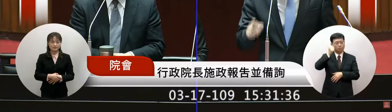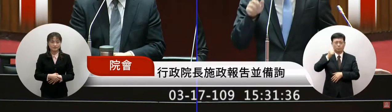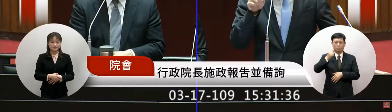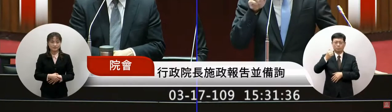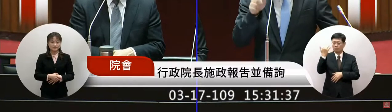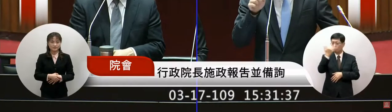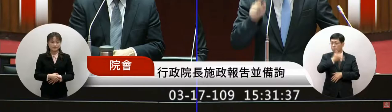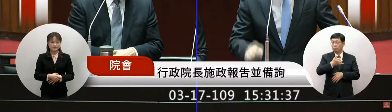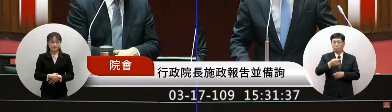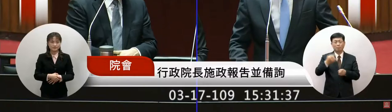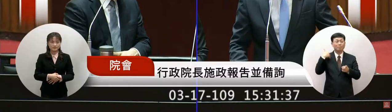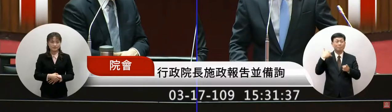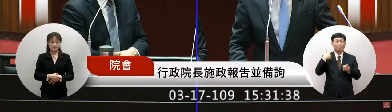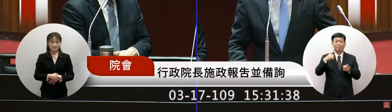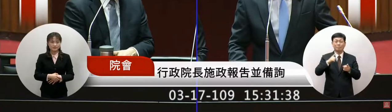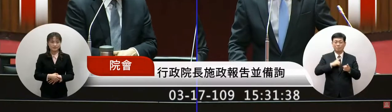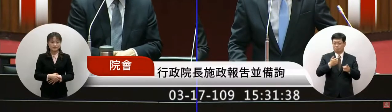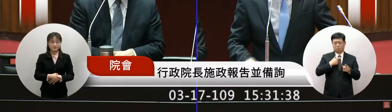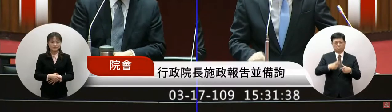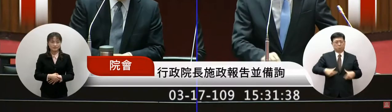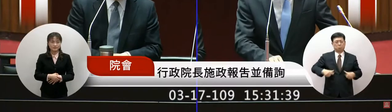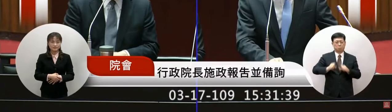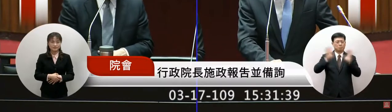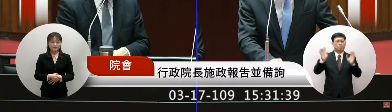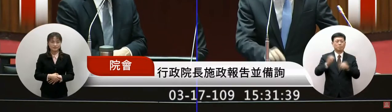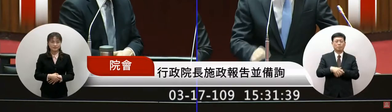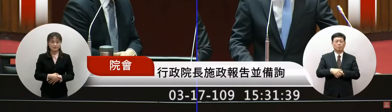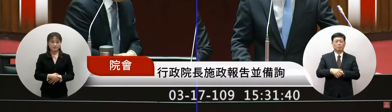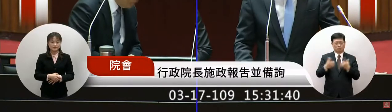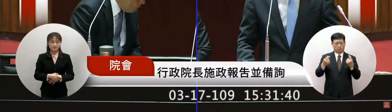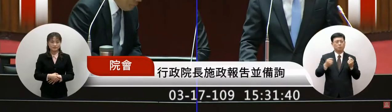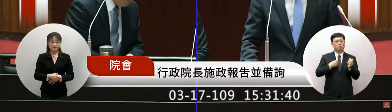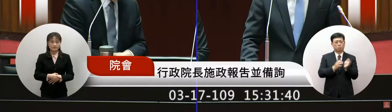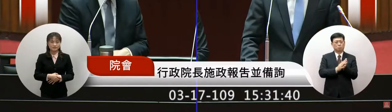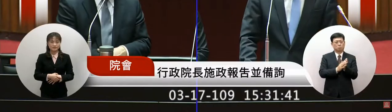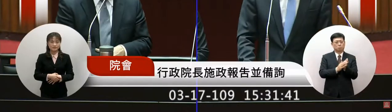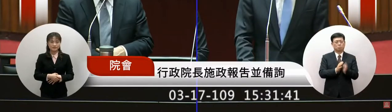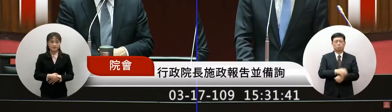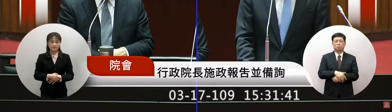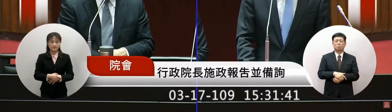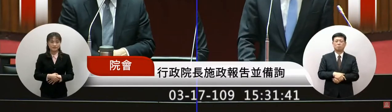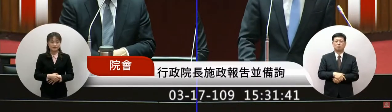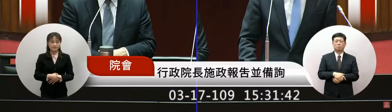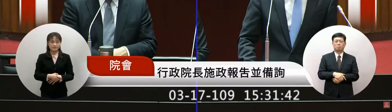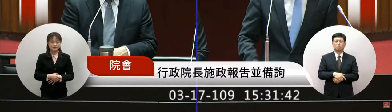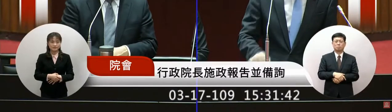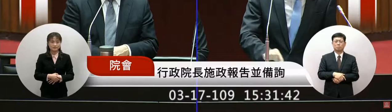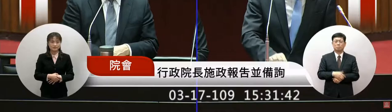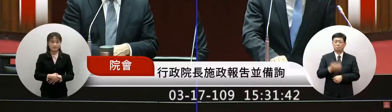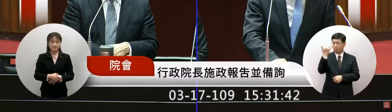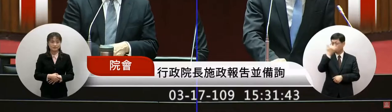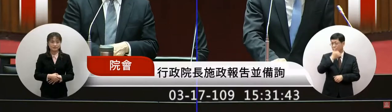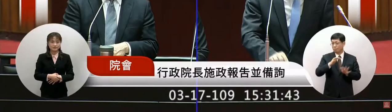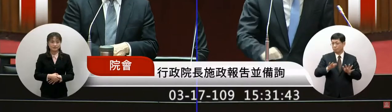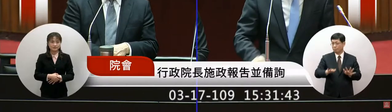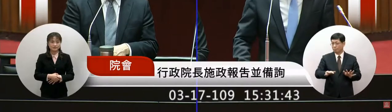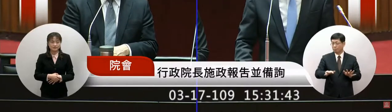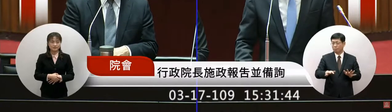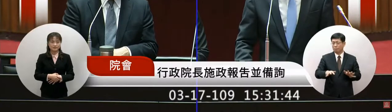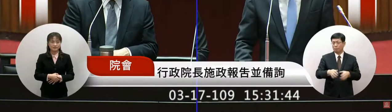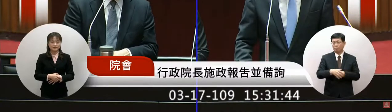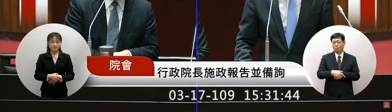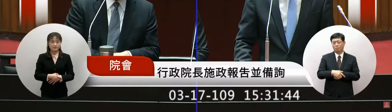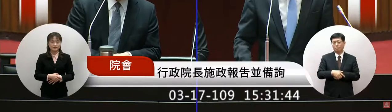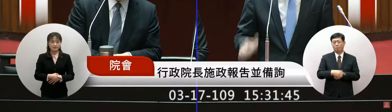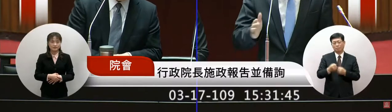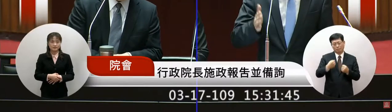啊，毋过迄当阵你真有欺骗，吼、哦，啊，我嘛甲你讲欧露啦，吼、哦，啊，毋过即马，因